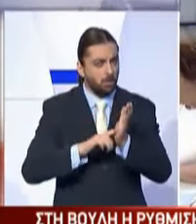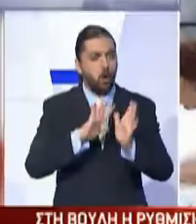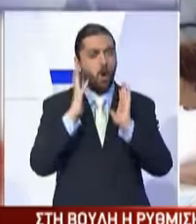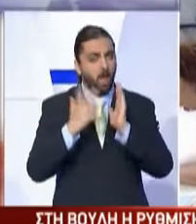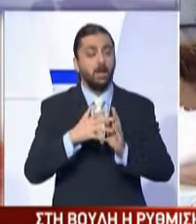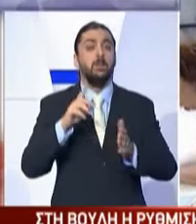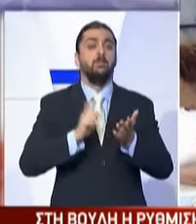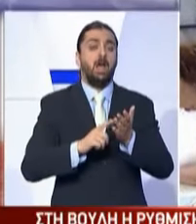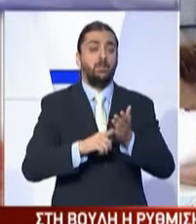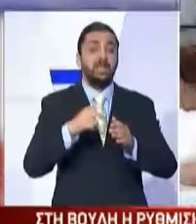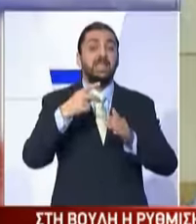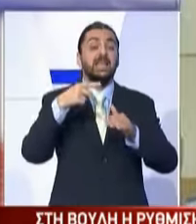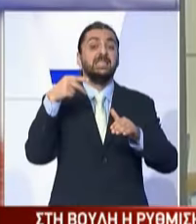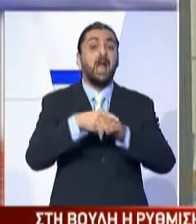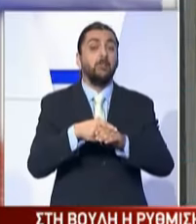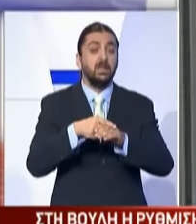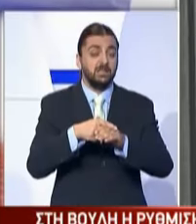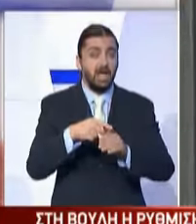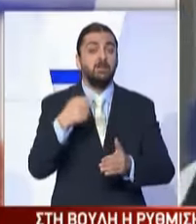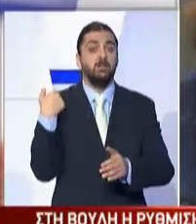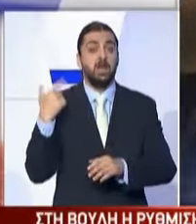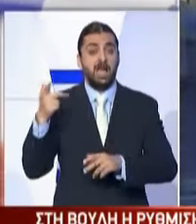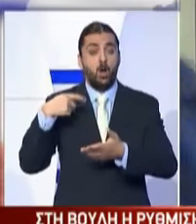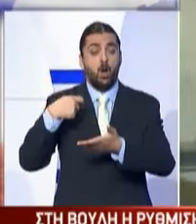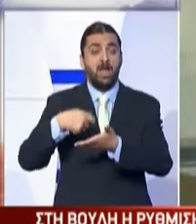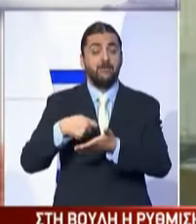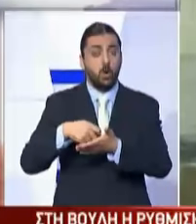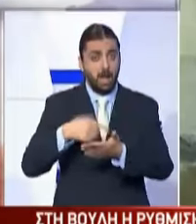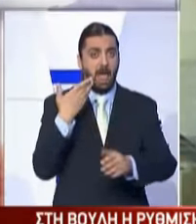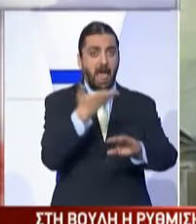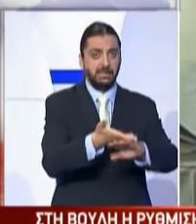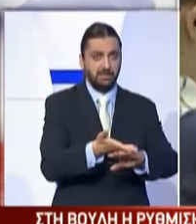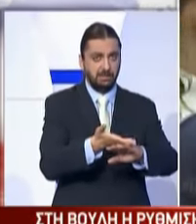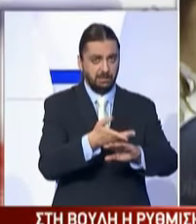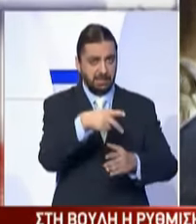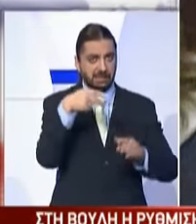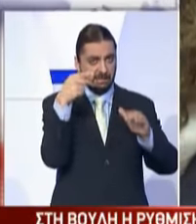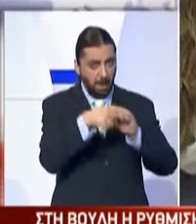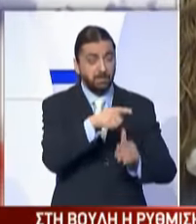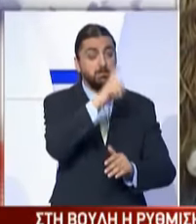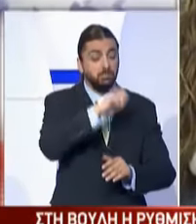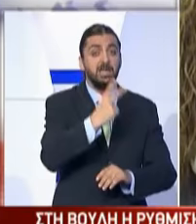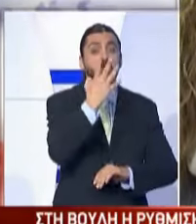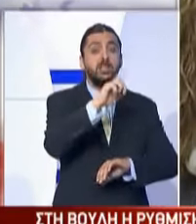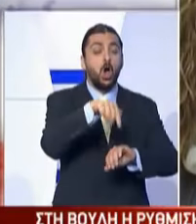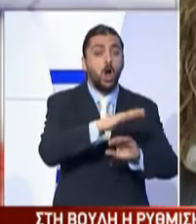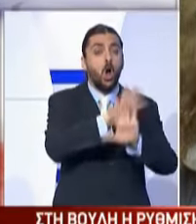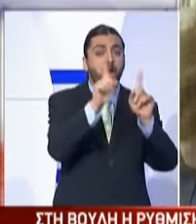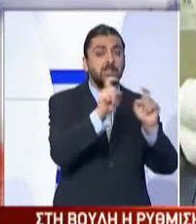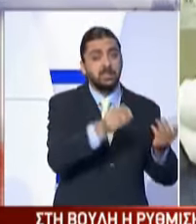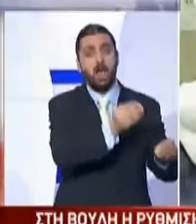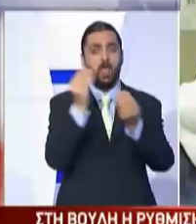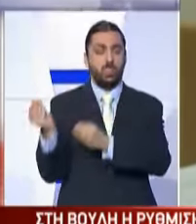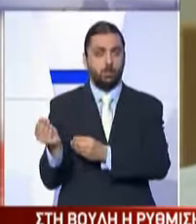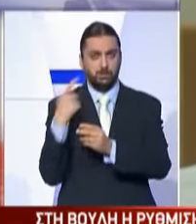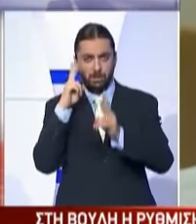θα πρέπει εντός μίας ημέρας από την υποβολή ηλεκτρονικού αιτήματος από τους ελεκτές του Υπουργείου Οικονομικών να δίνουν όλα τα στοιχεία, ώστε οι έλεγχοι να ολοκληρώνονται